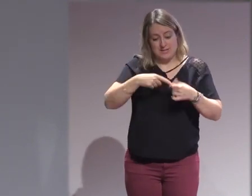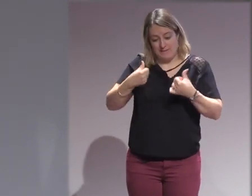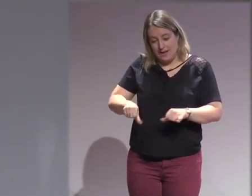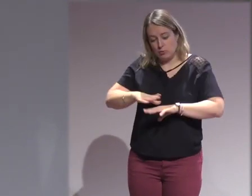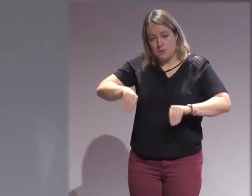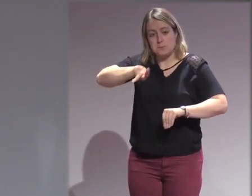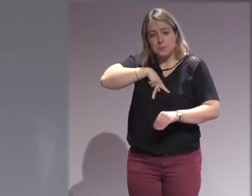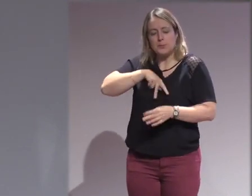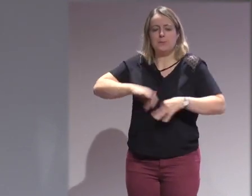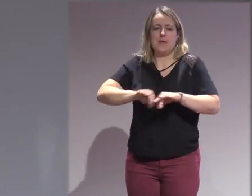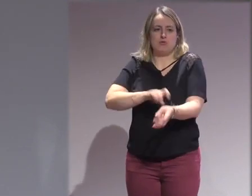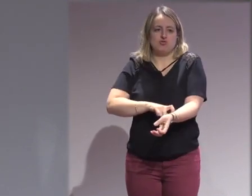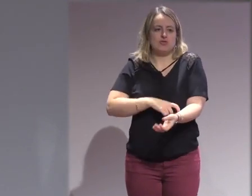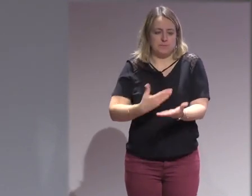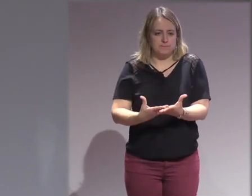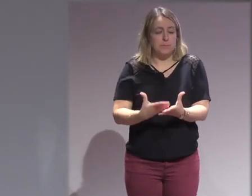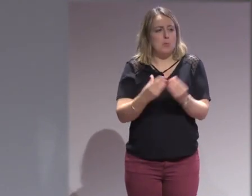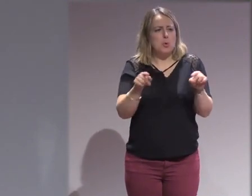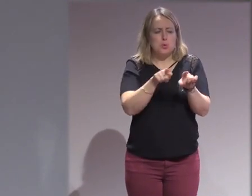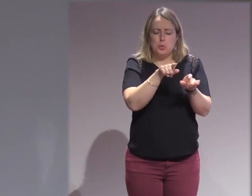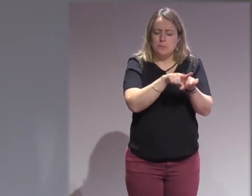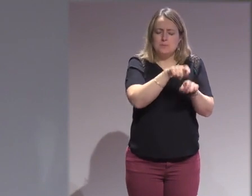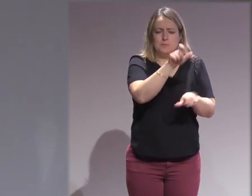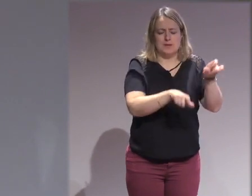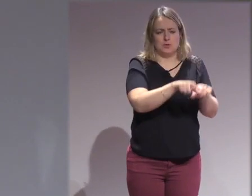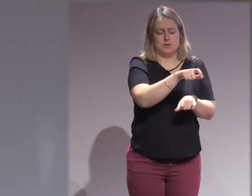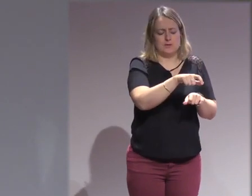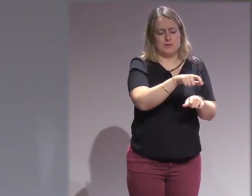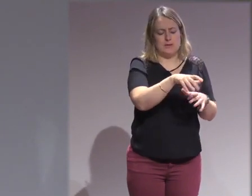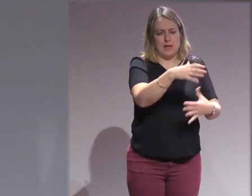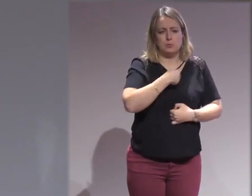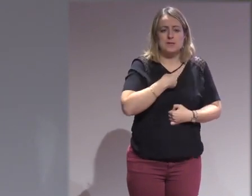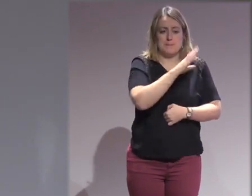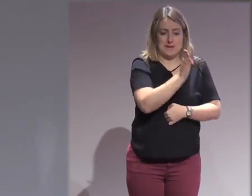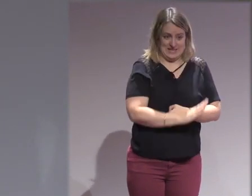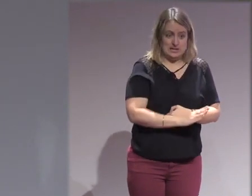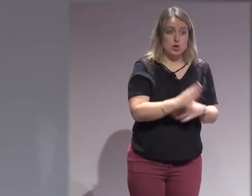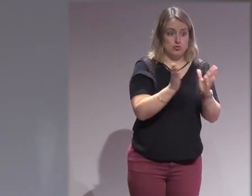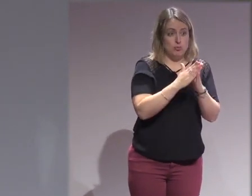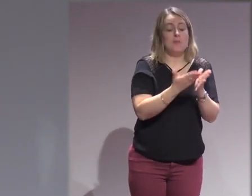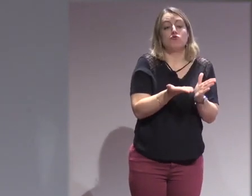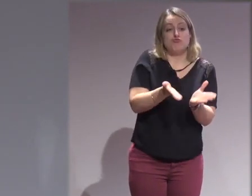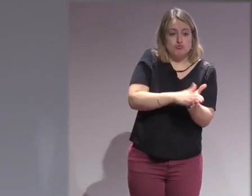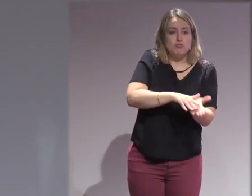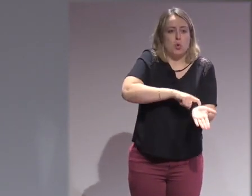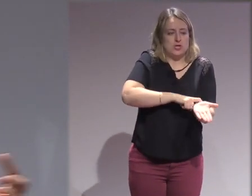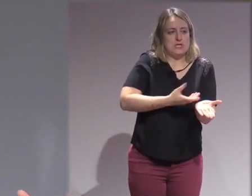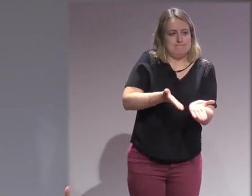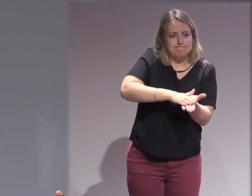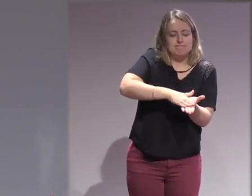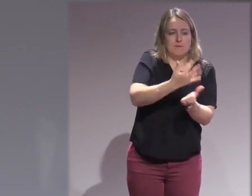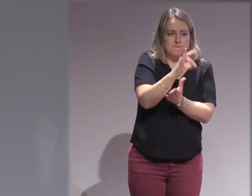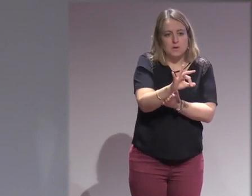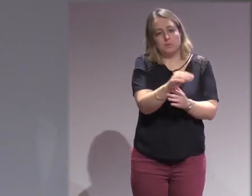etc. Il y a beaucoup de personnes adoptées du Brésil qui s'organisent pour essayer d'obtenir la double nationalité. Donc voilà, c'est aussi un mouvement voilà, qui vient du